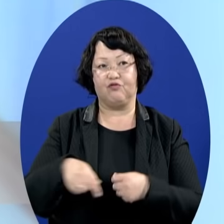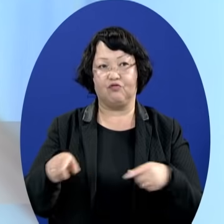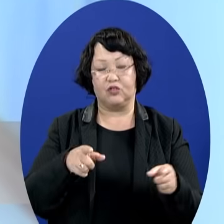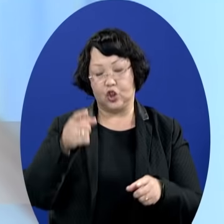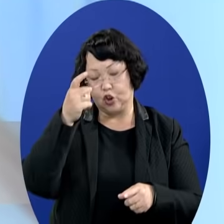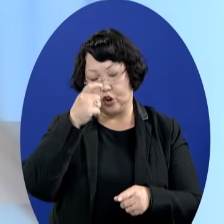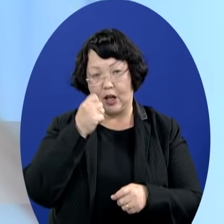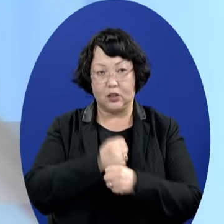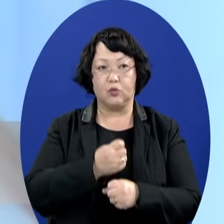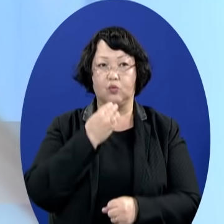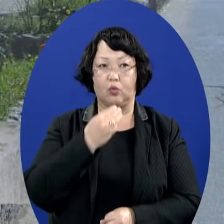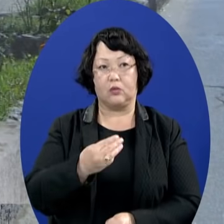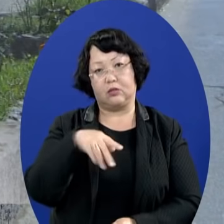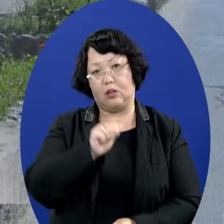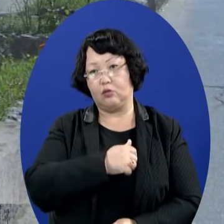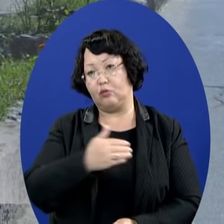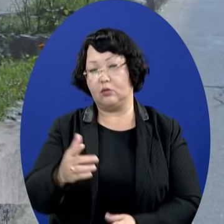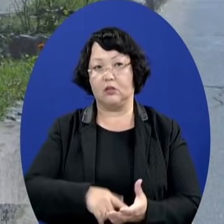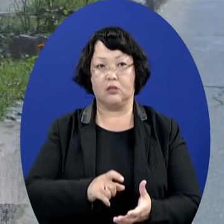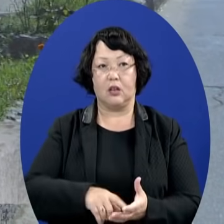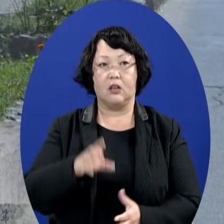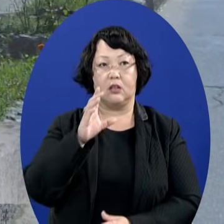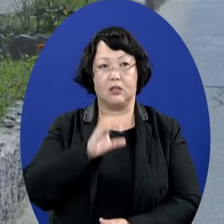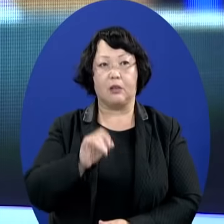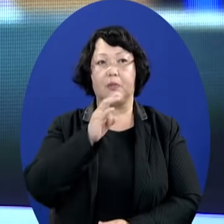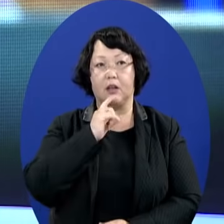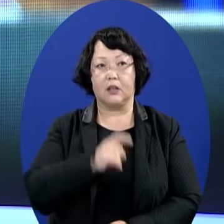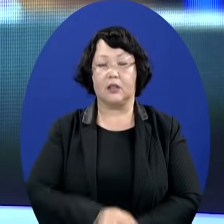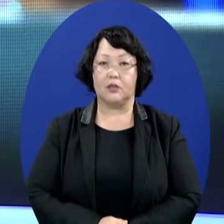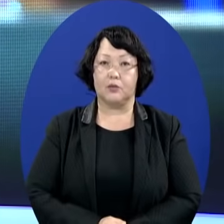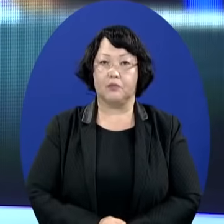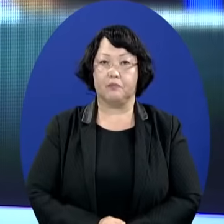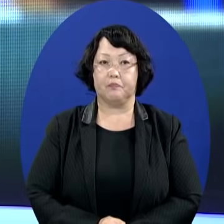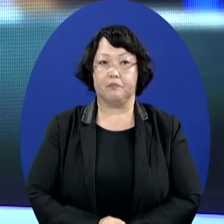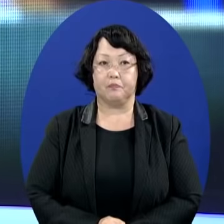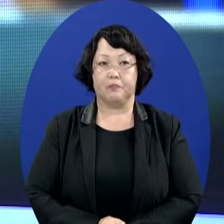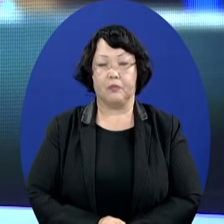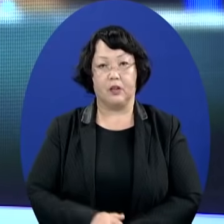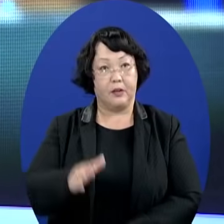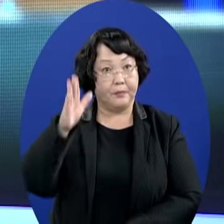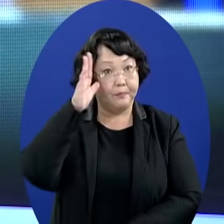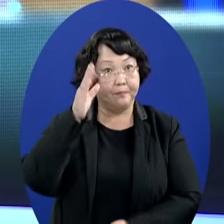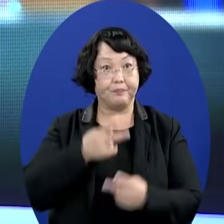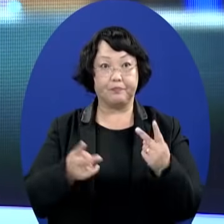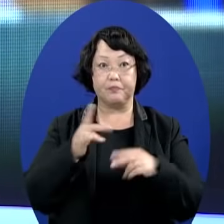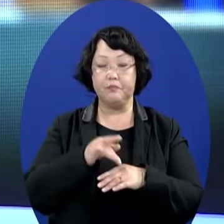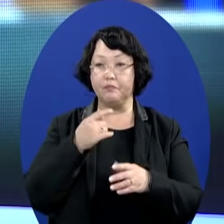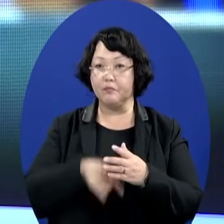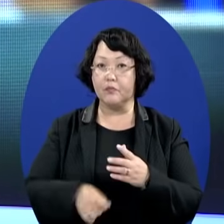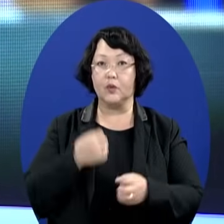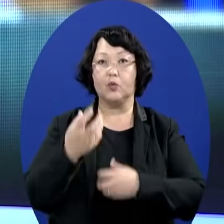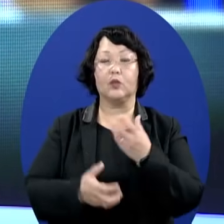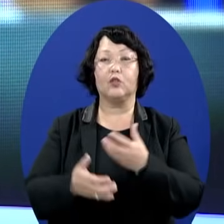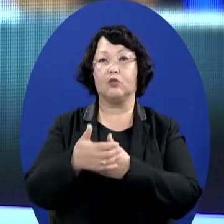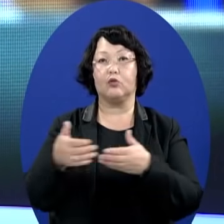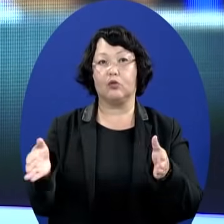шударгаар үнэлэх хэрэгтэй гэж салбарынхан ярьж байна. Гэмтэл цог судлын үндэсний төвд байрлах төлөнхийн тасаг ачааллаад